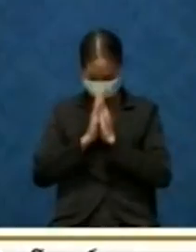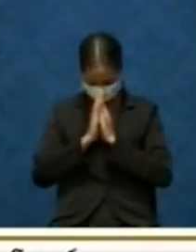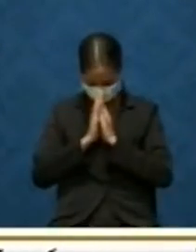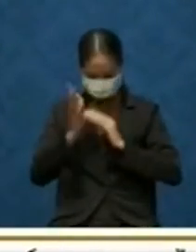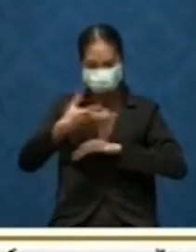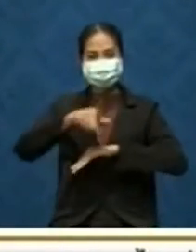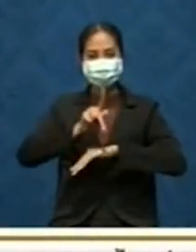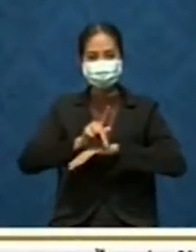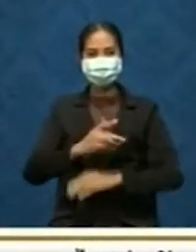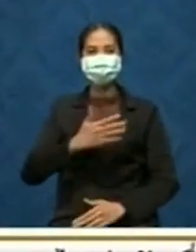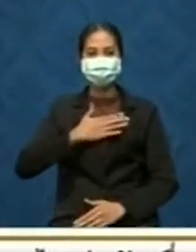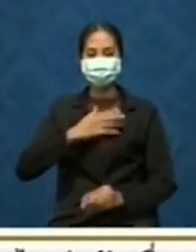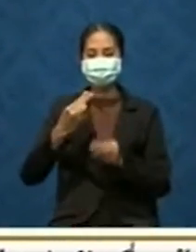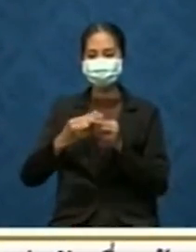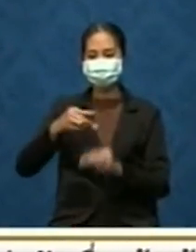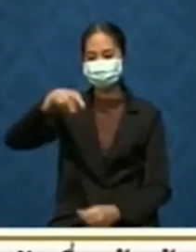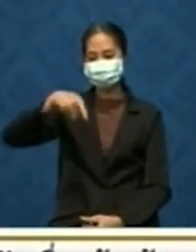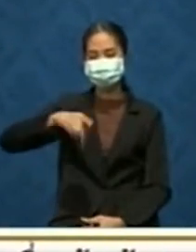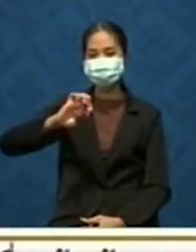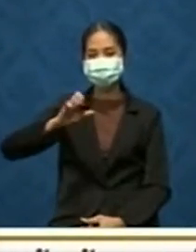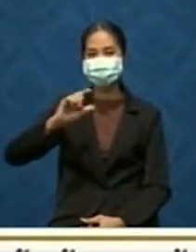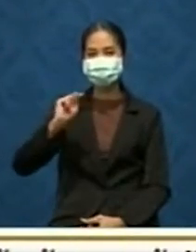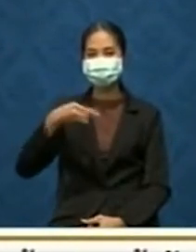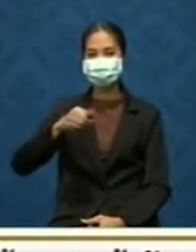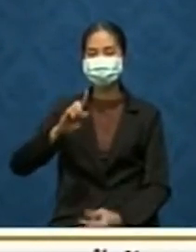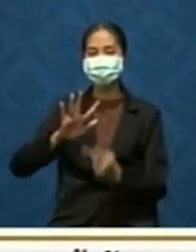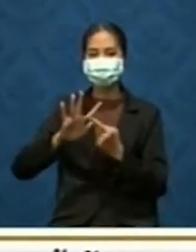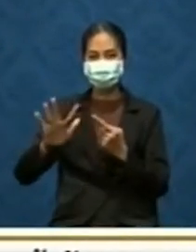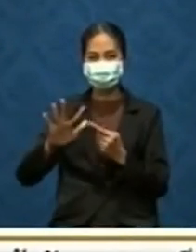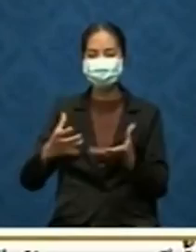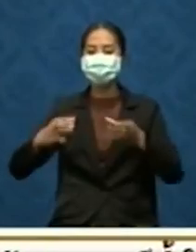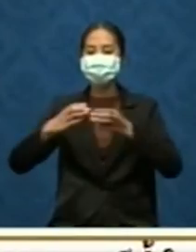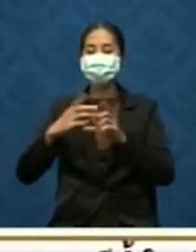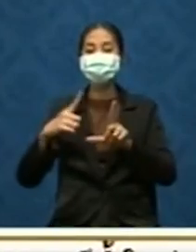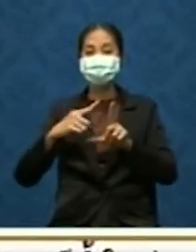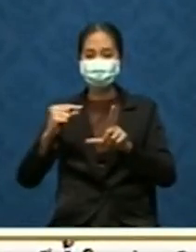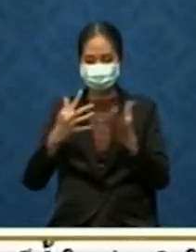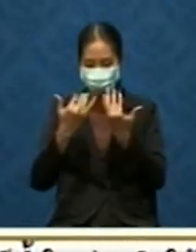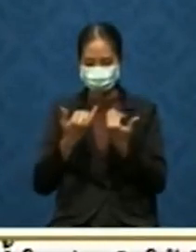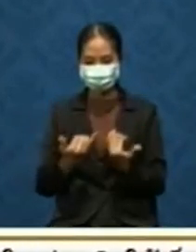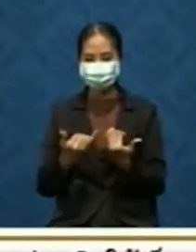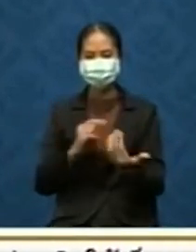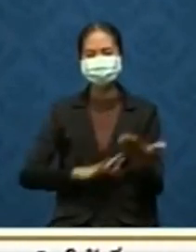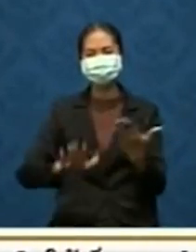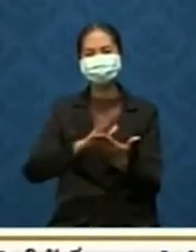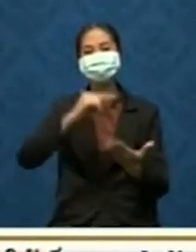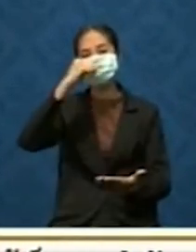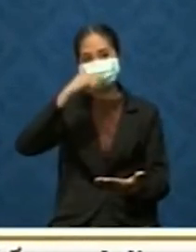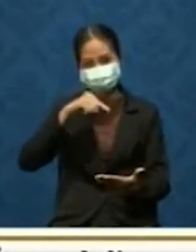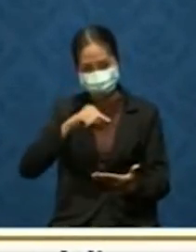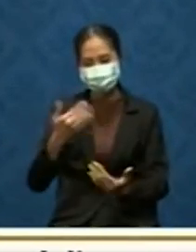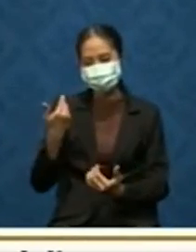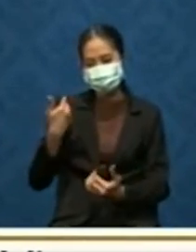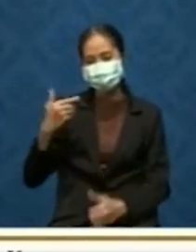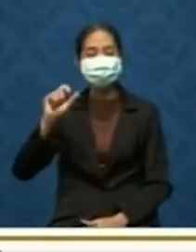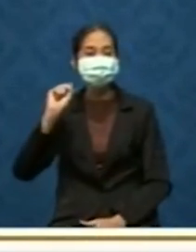พบกับผมพี่ทาลิ้มเจริญรัตน์บัญชีรายชื่อพรรคก้าวไกลท่านประธานครับสถานการณ์บ้านเมืองเรามีเรื่องเร่ง